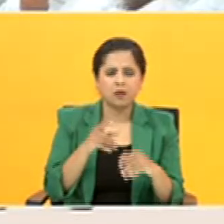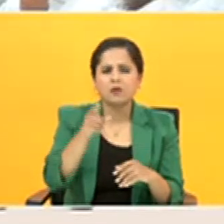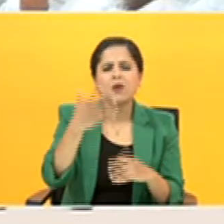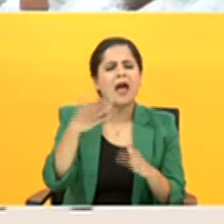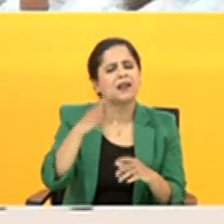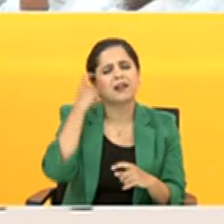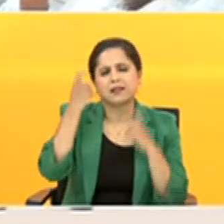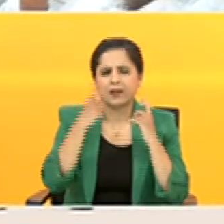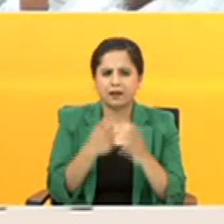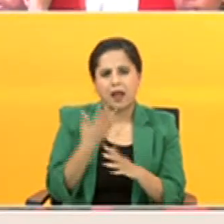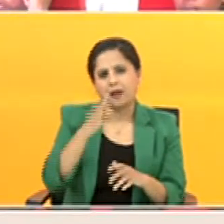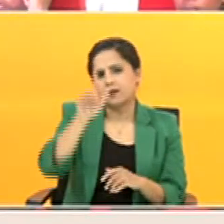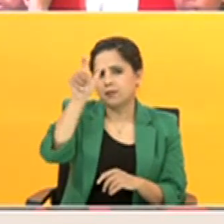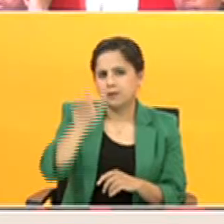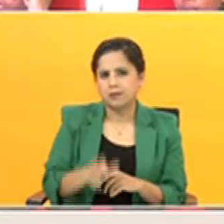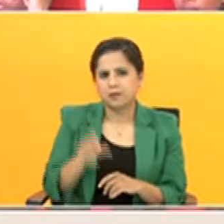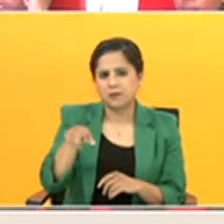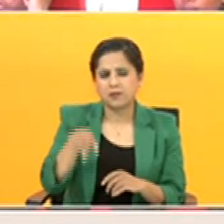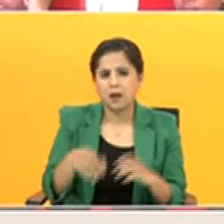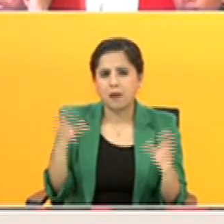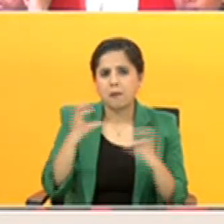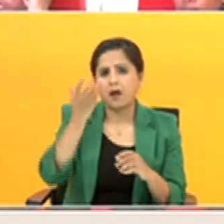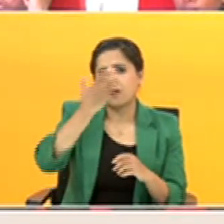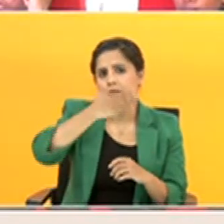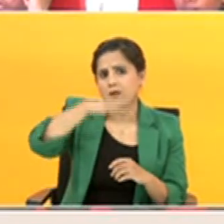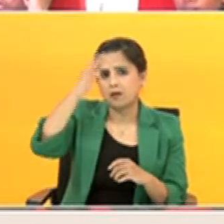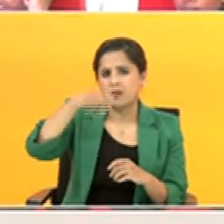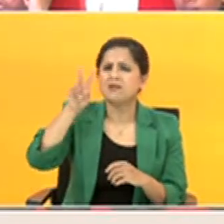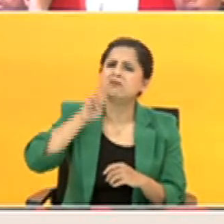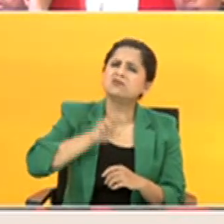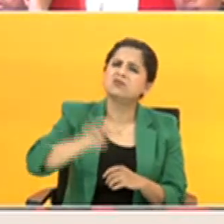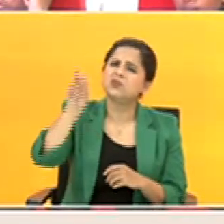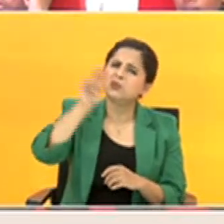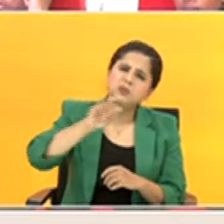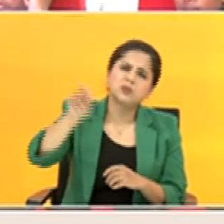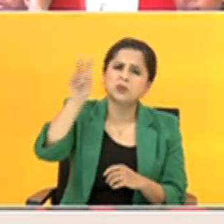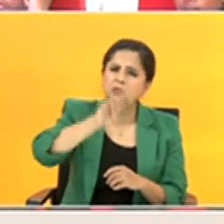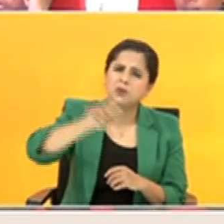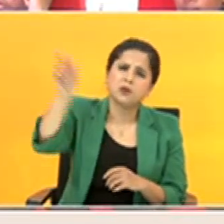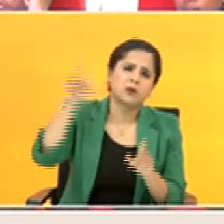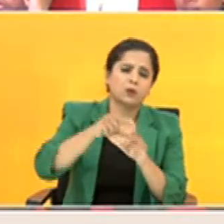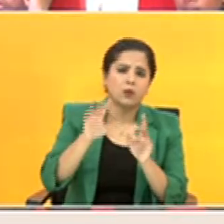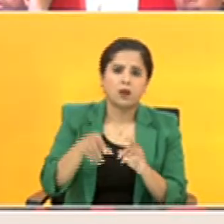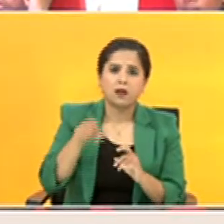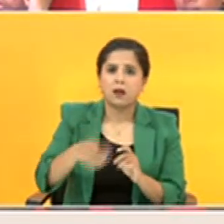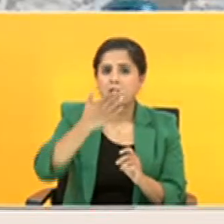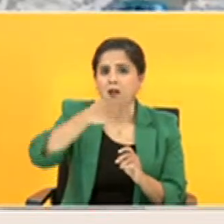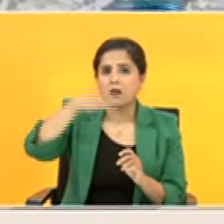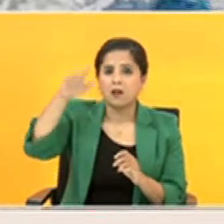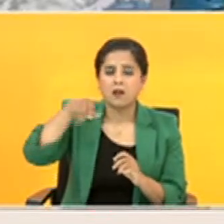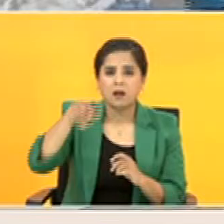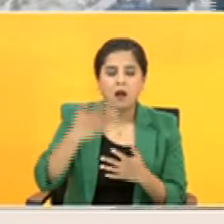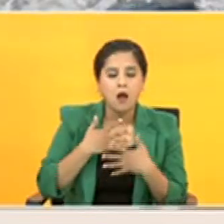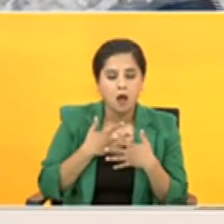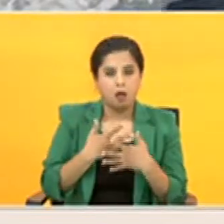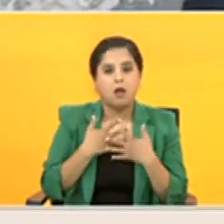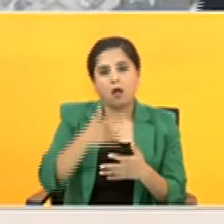व्यक्ति बर्फीली पहाड़ियों पर चढ़ाई कर रहा हो, जहां सांस लेना मुश्किल